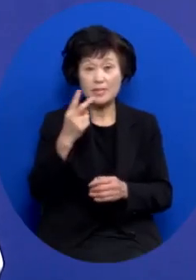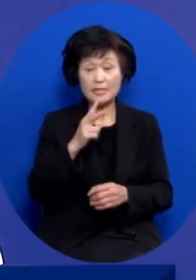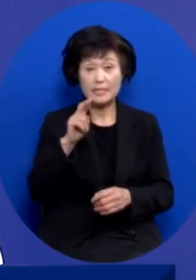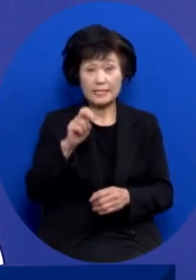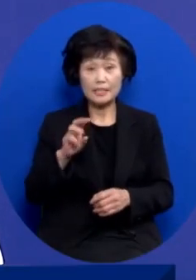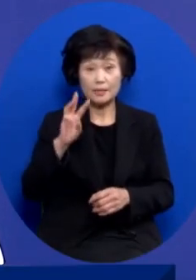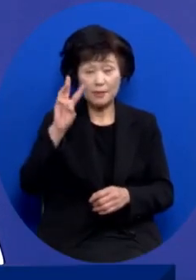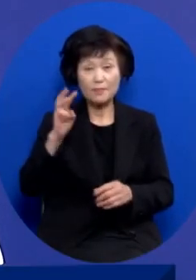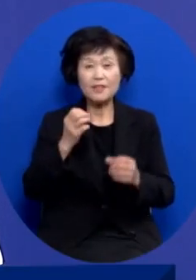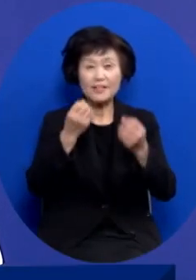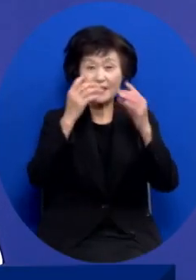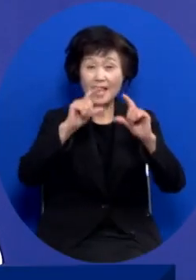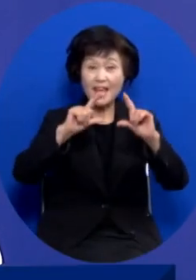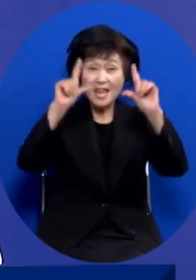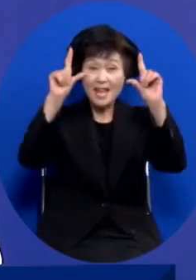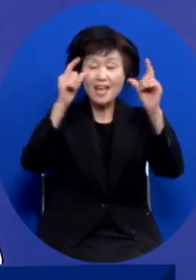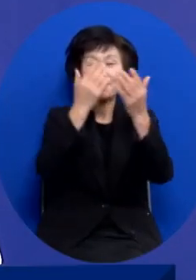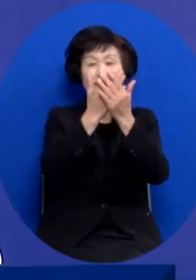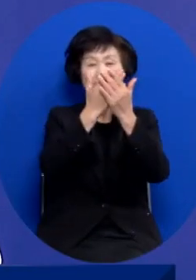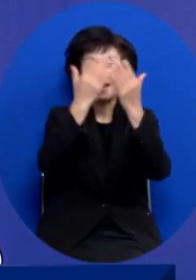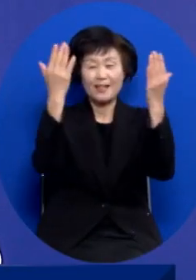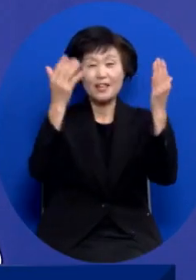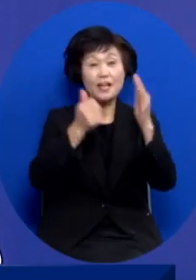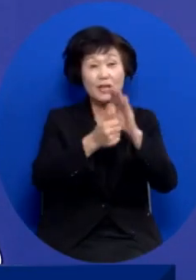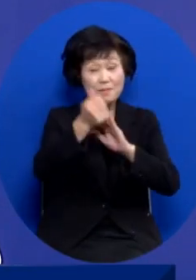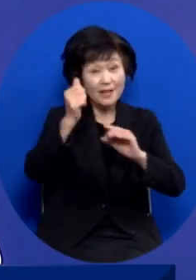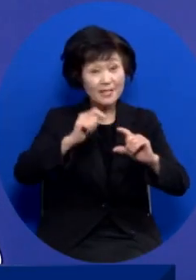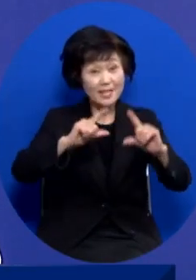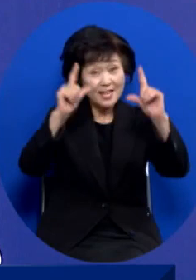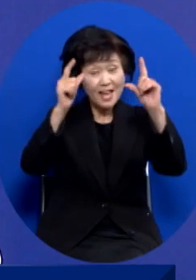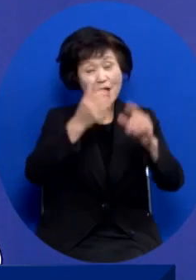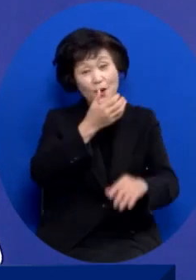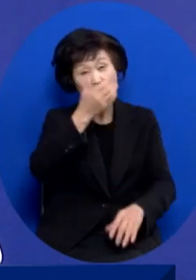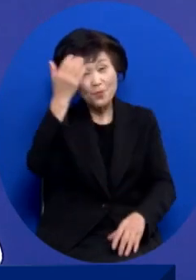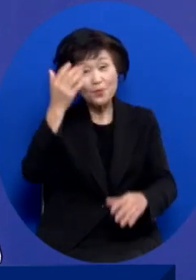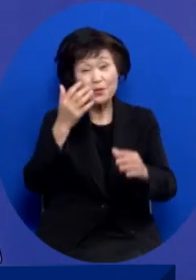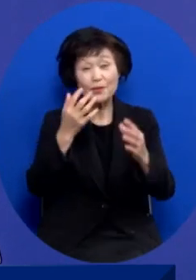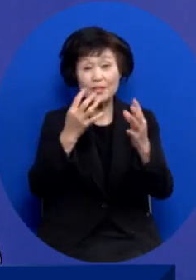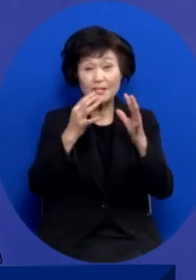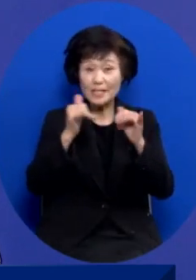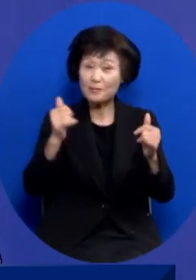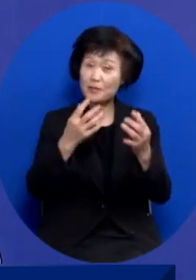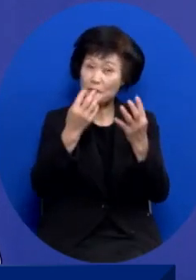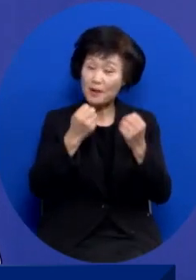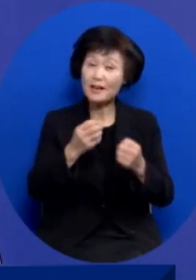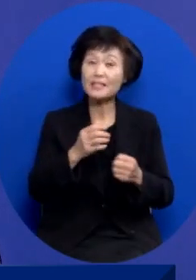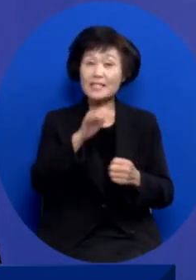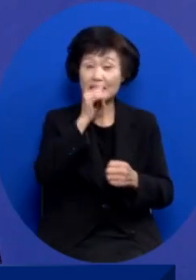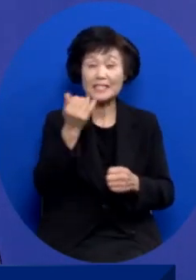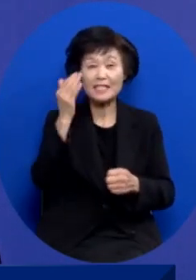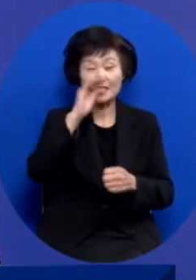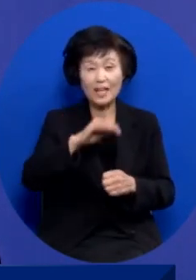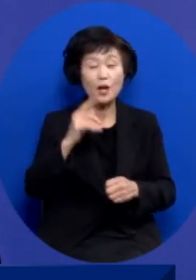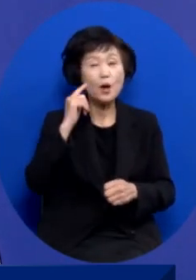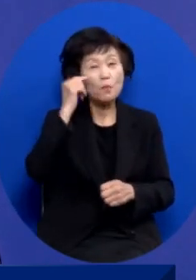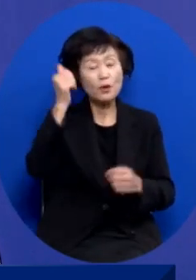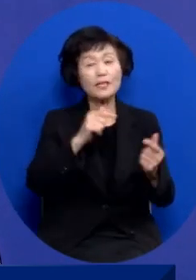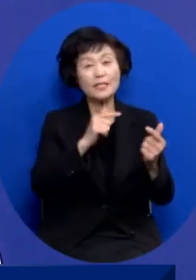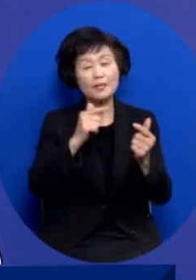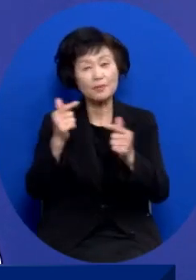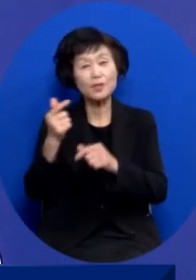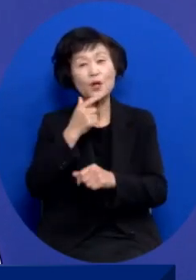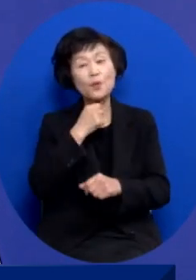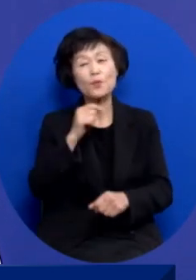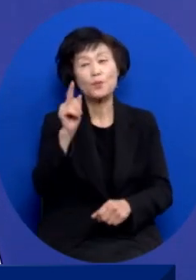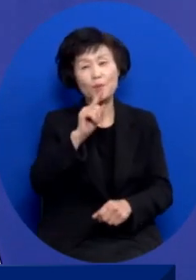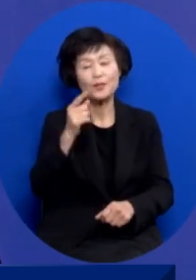2023년 새해가 밝았습니다. 희망찬 한 해를 꿈꾸는 사람들이 많을 것 같은데요. 한국교회 목회자들의 새해 바람을 들어봤습니다.